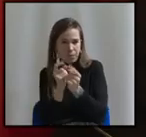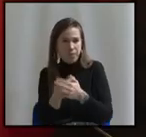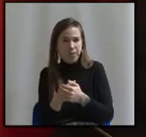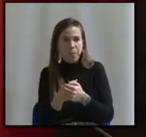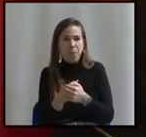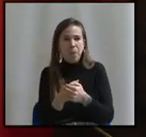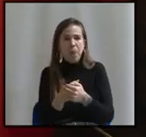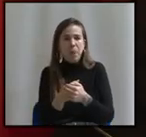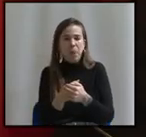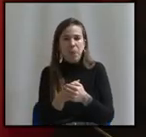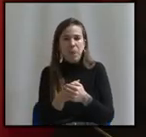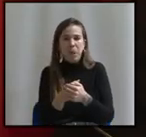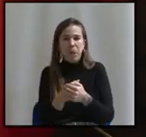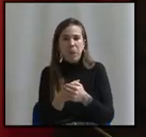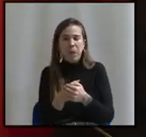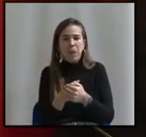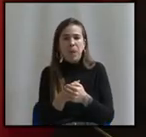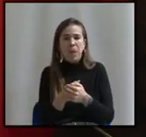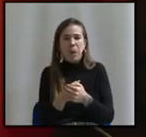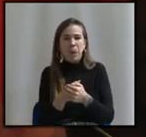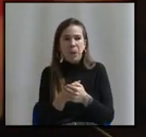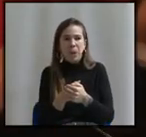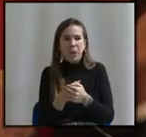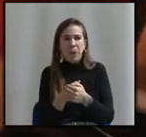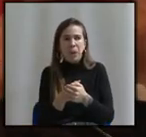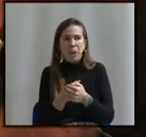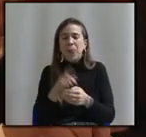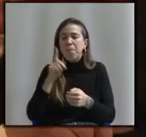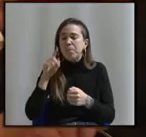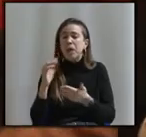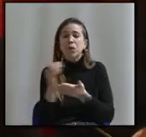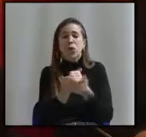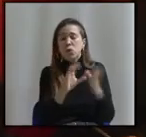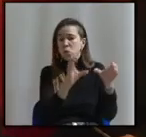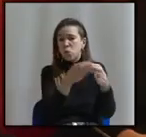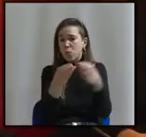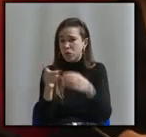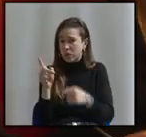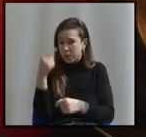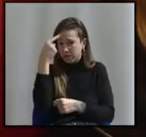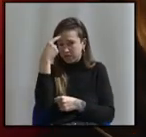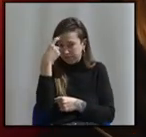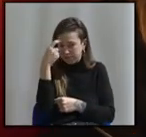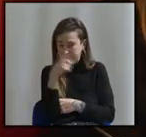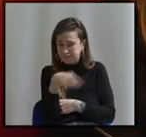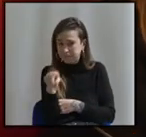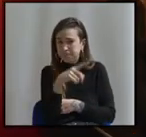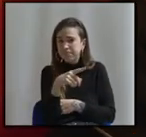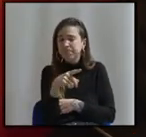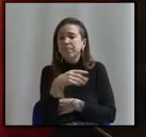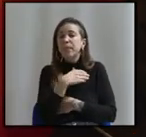que mira molt el senyor Bernal Matí, va per vostè també. I pels altres grups, evidentment, que presenten aquesta moció. Li vull